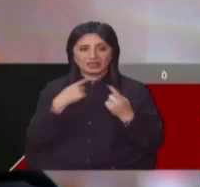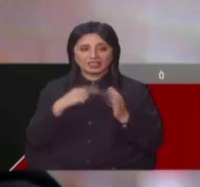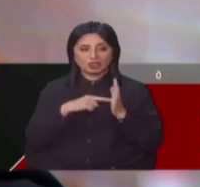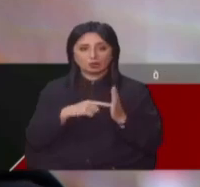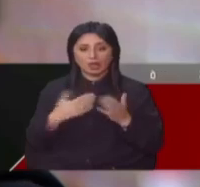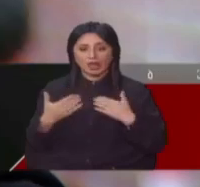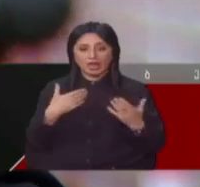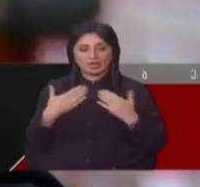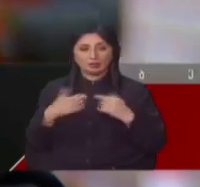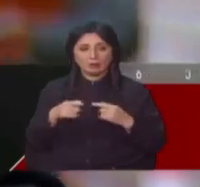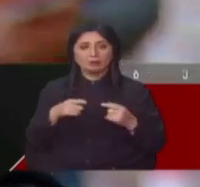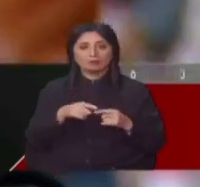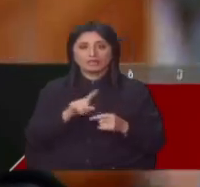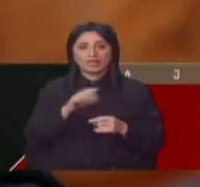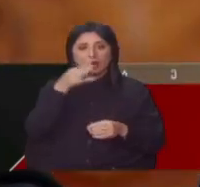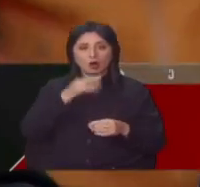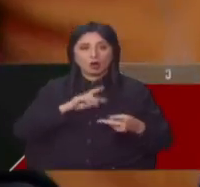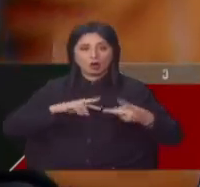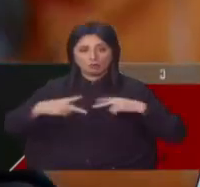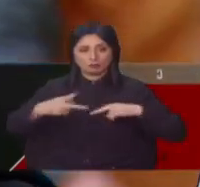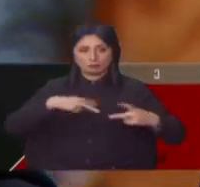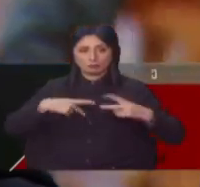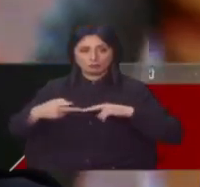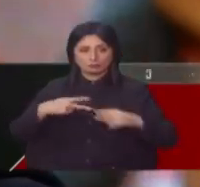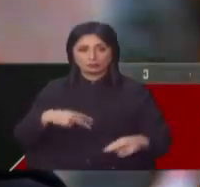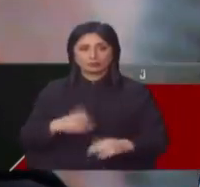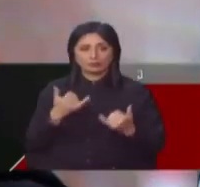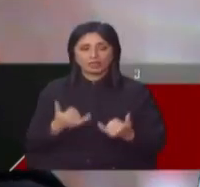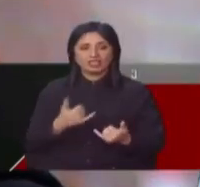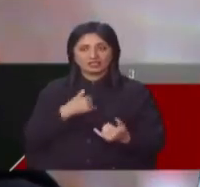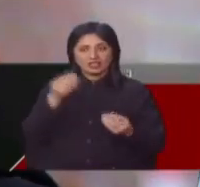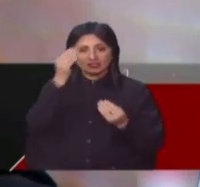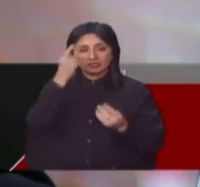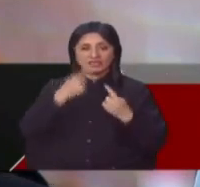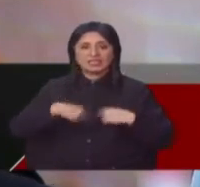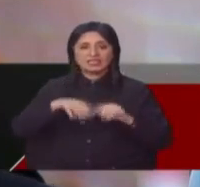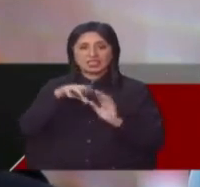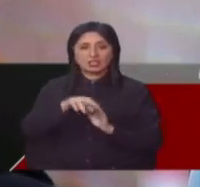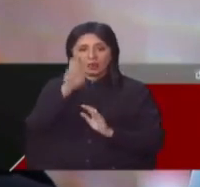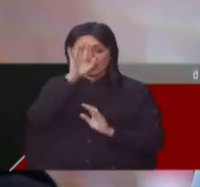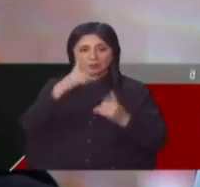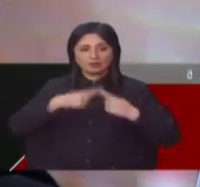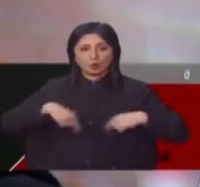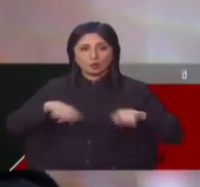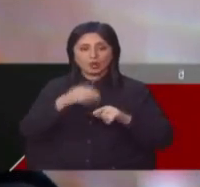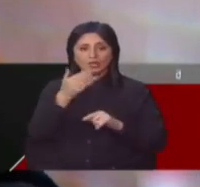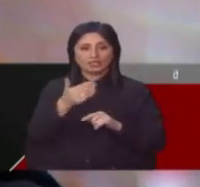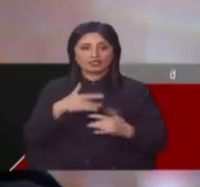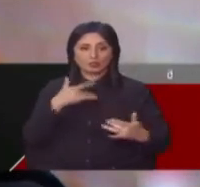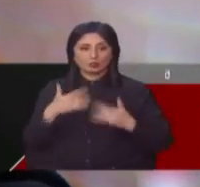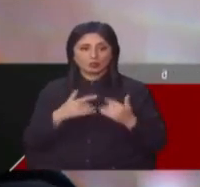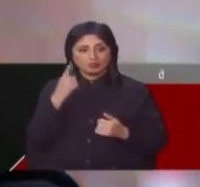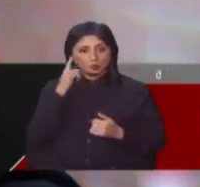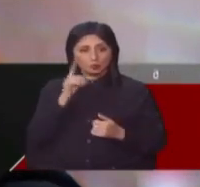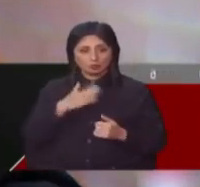და ერთმანეთისთვის ამ კუთხით გამოცდილებისა და ხედვების გაზიარება. დღეს ჩვენ ვიმსჯელეთ საზოგადოებაში არასამთავრობო ორგანიზაციების როლზე